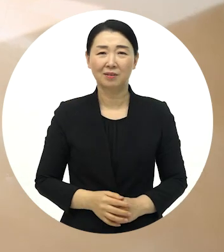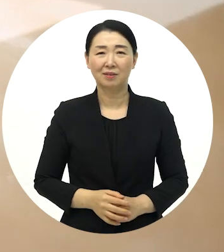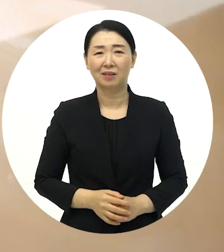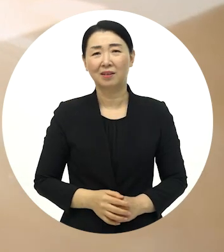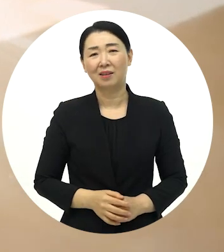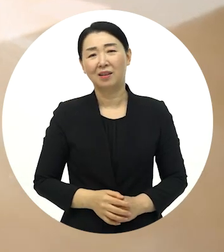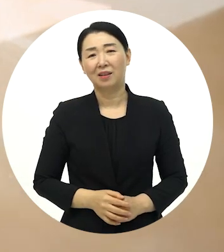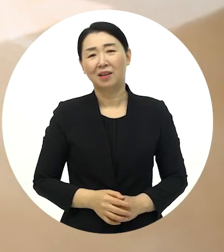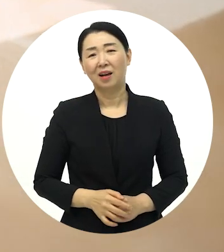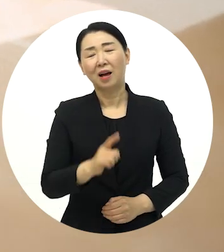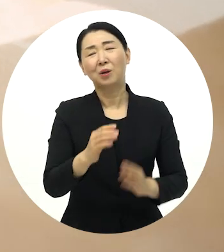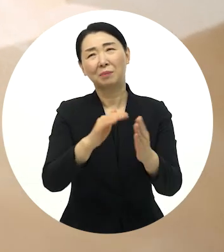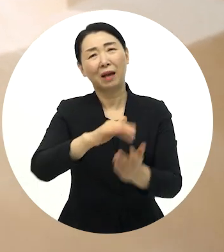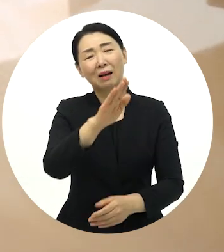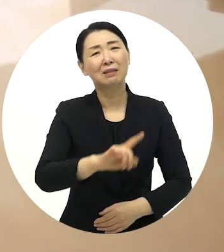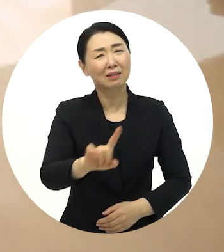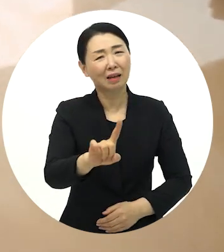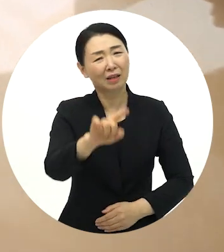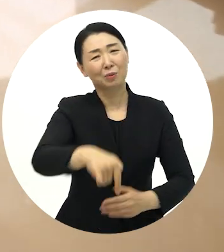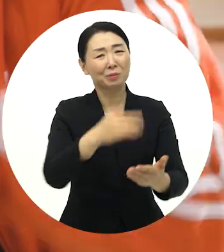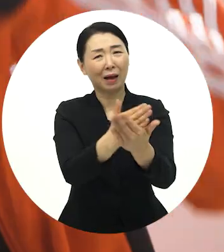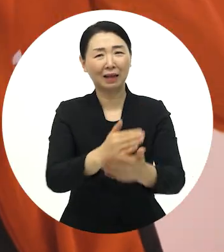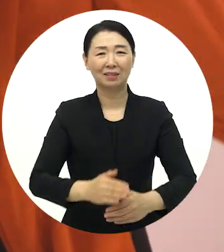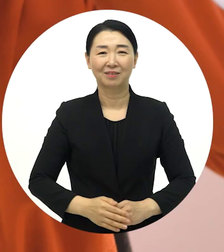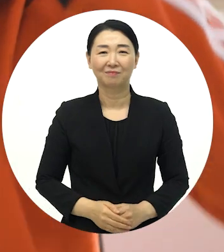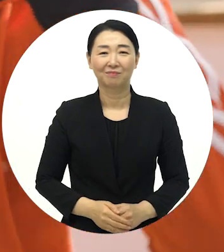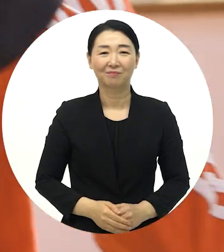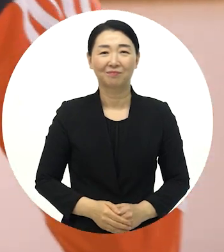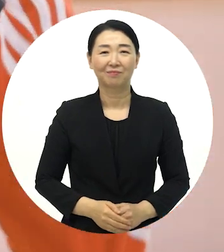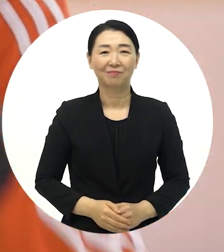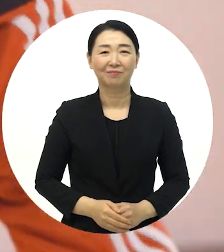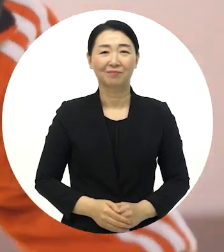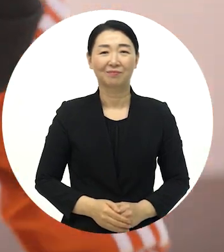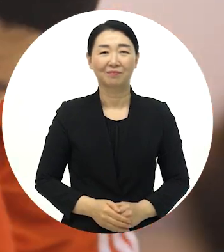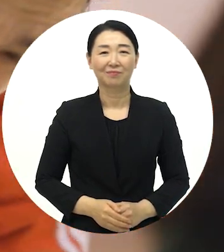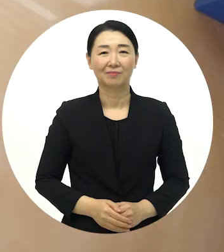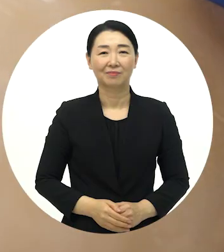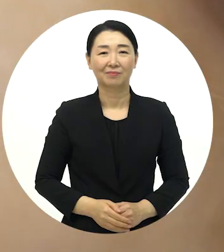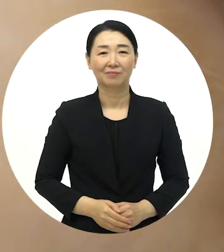아 저 적군님 나가라 우리 집에서. 응 들어오지 마 나 다시. 아